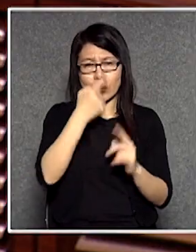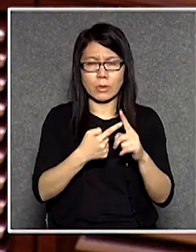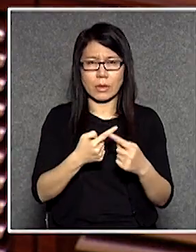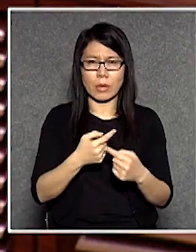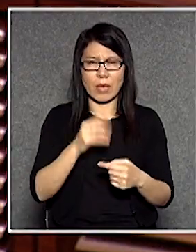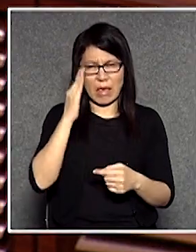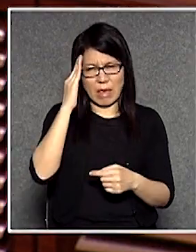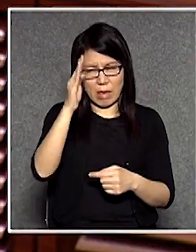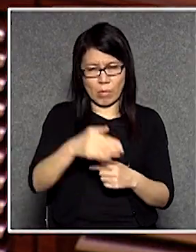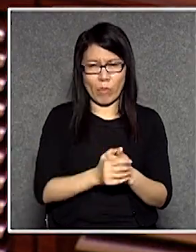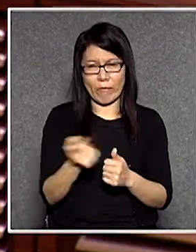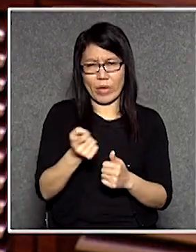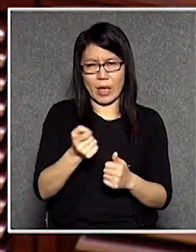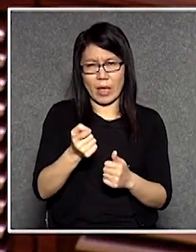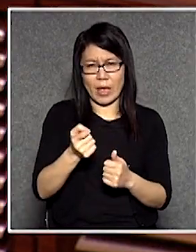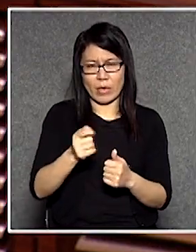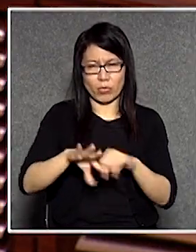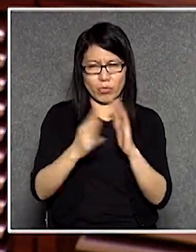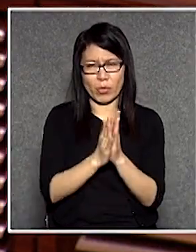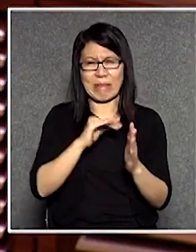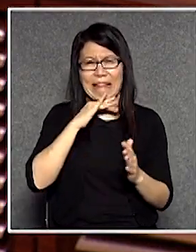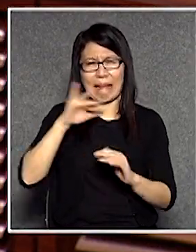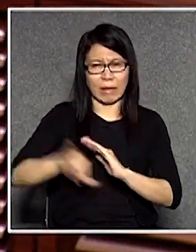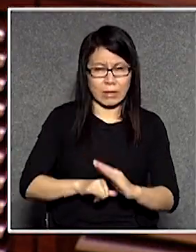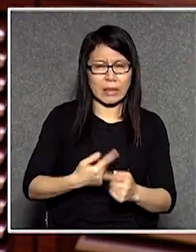得就盡快送走這些假的難民。